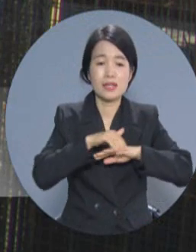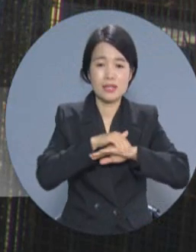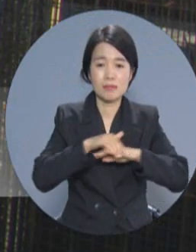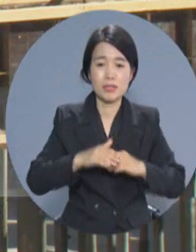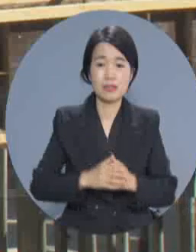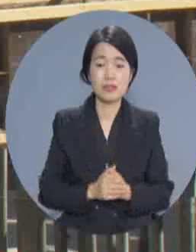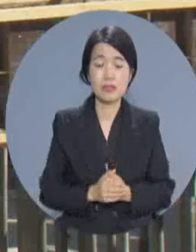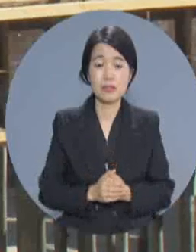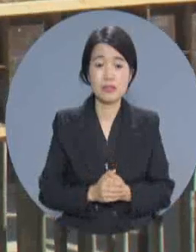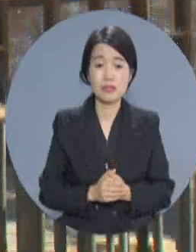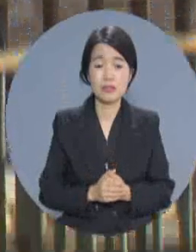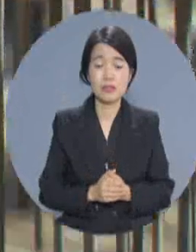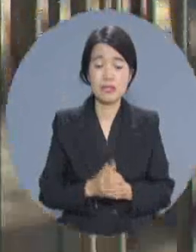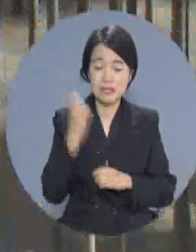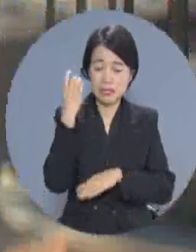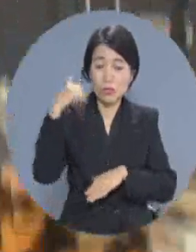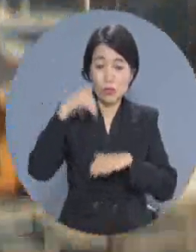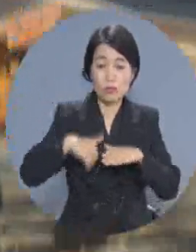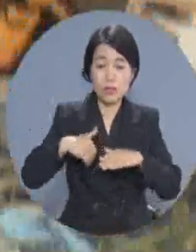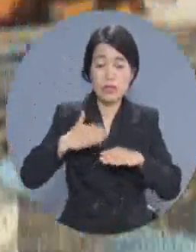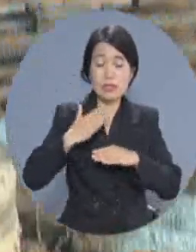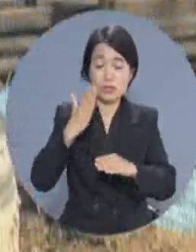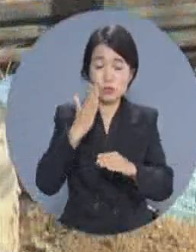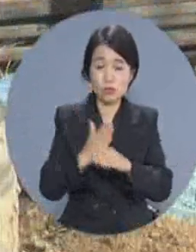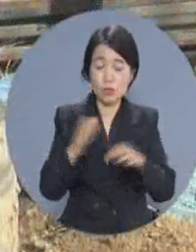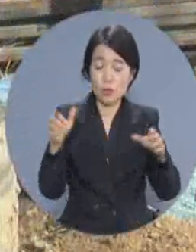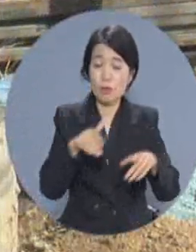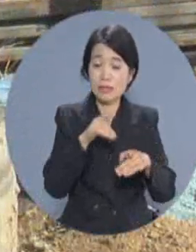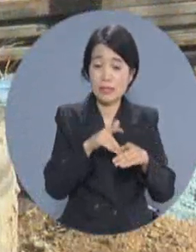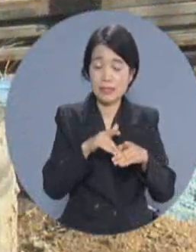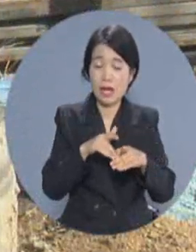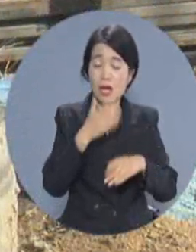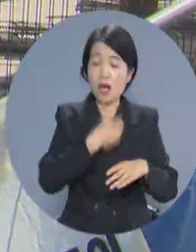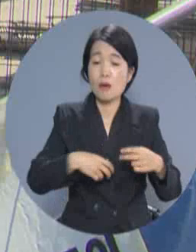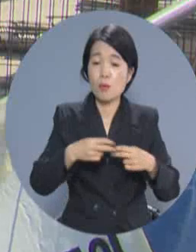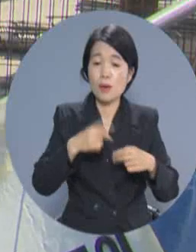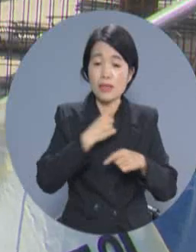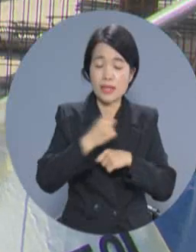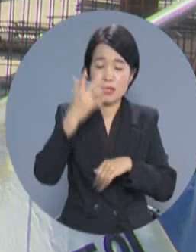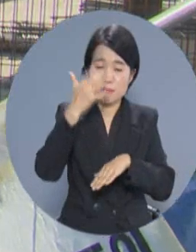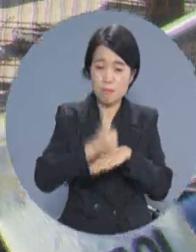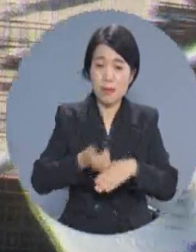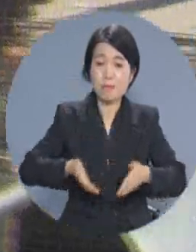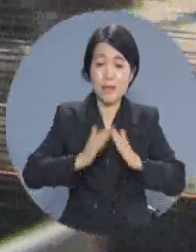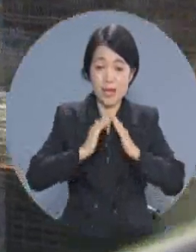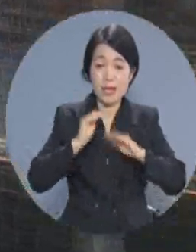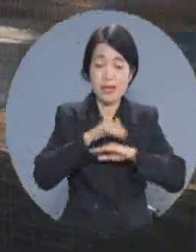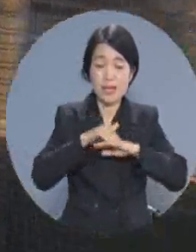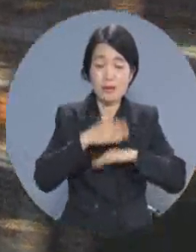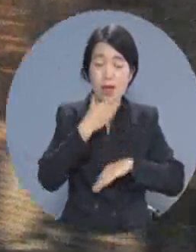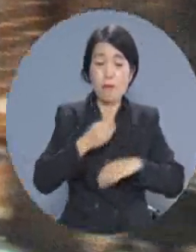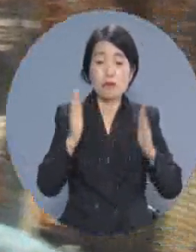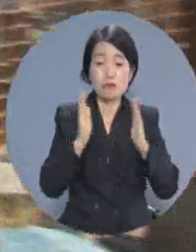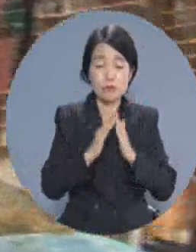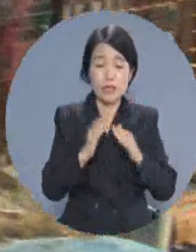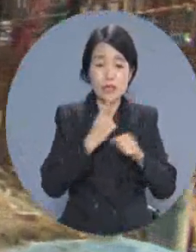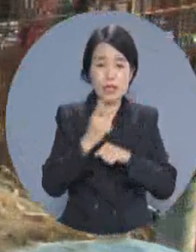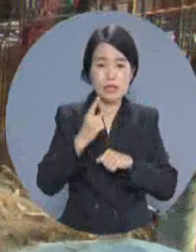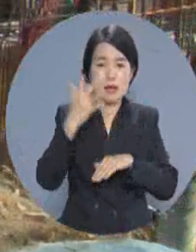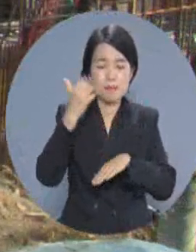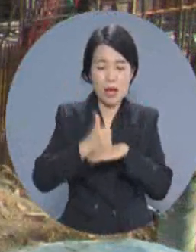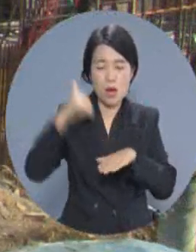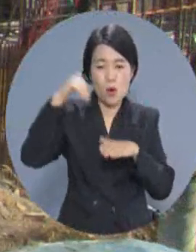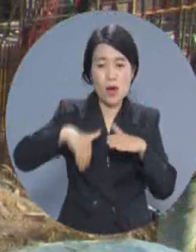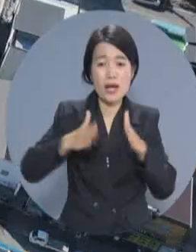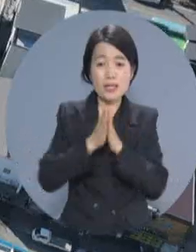건립됩니다. 기초공사가 진행 중인 복합문화센터와 보건소는 내년 말 완공되고 행복주택은 내년 말